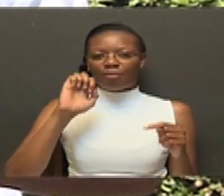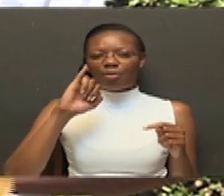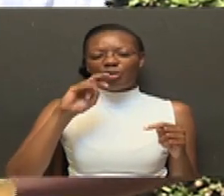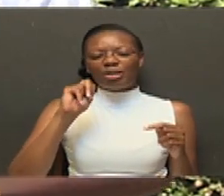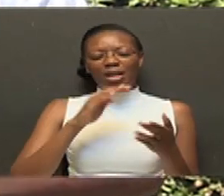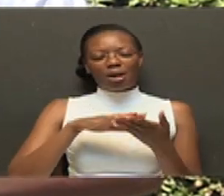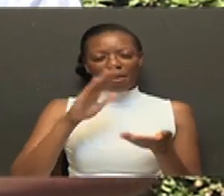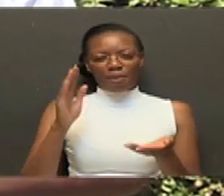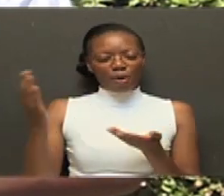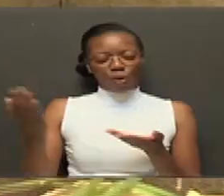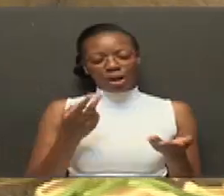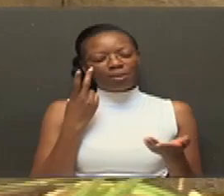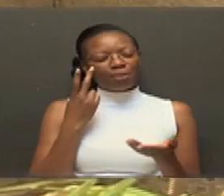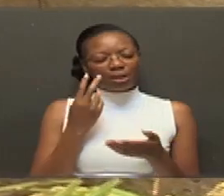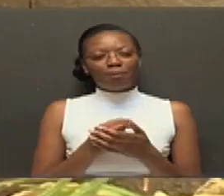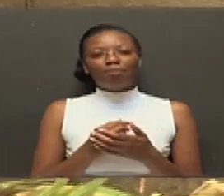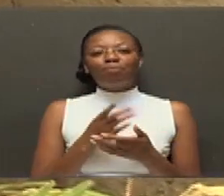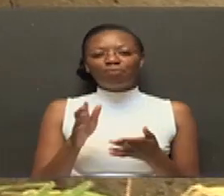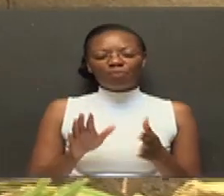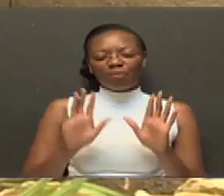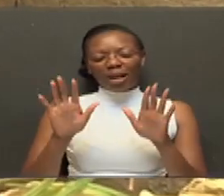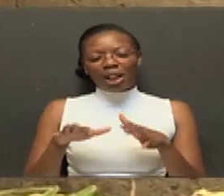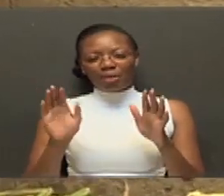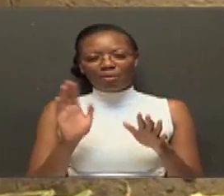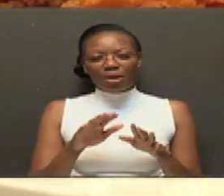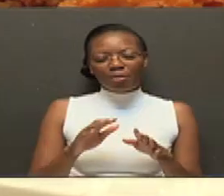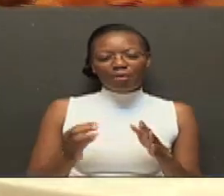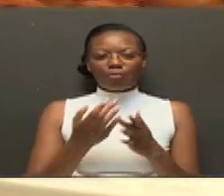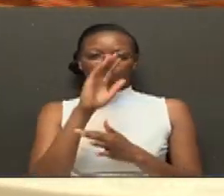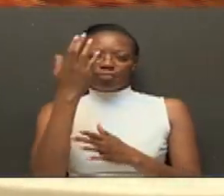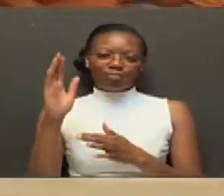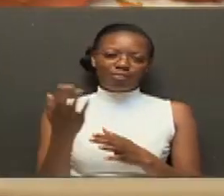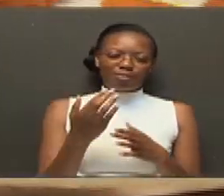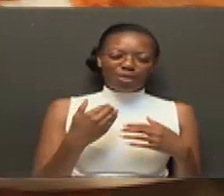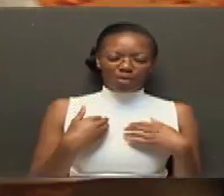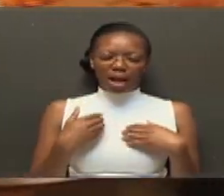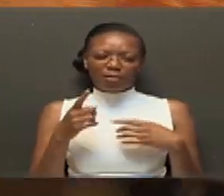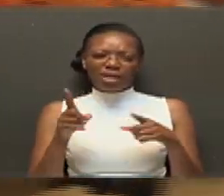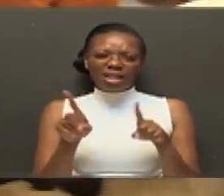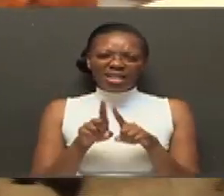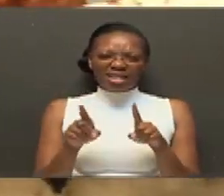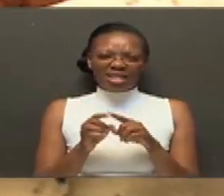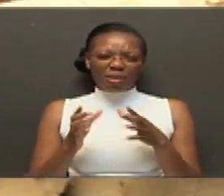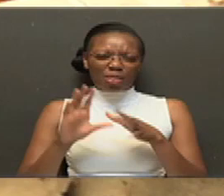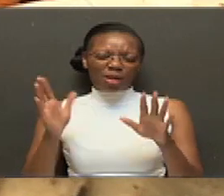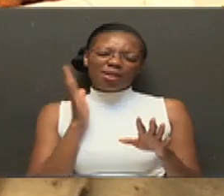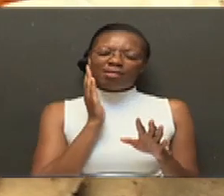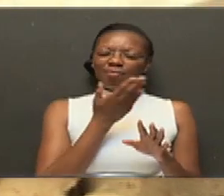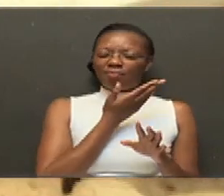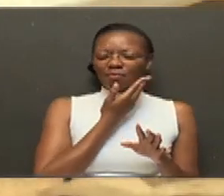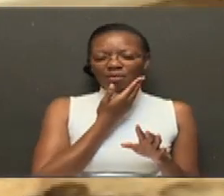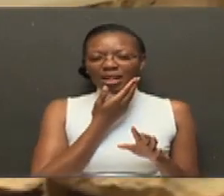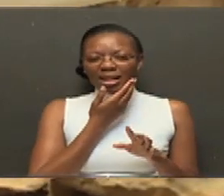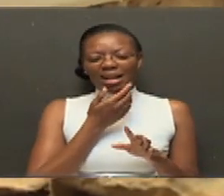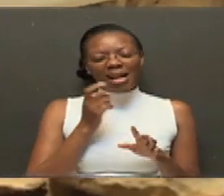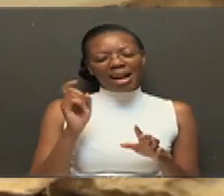Karibu Jekwa ujione. Crickets ni wadudu wa mwituni wanaofanana kwa umbali na parare ama panzi. Huwa na